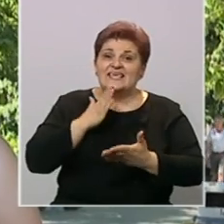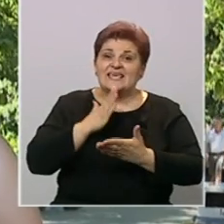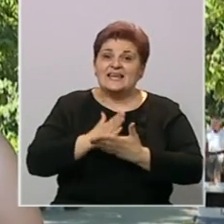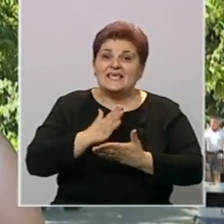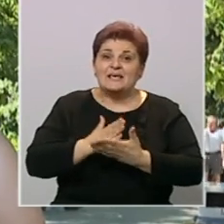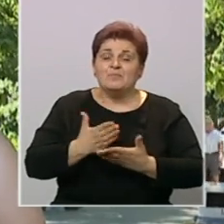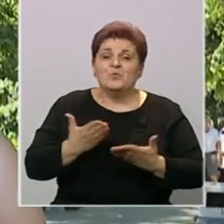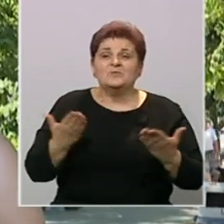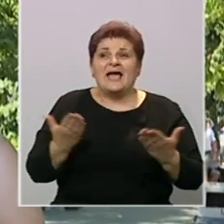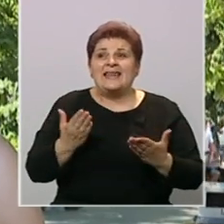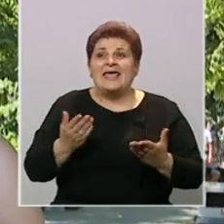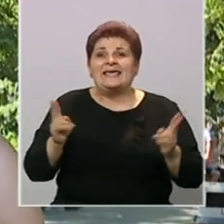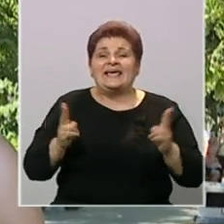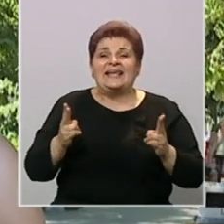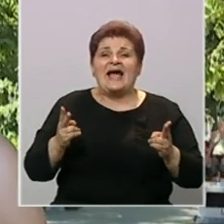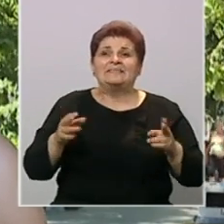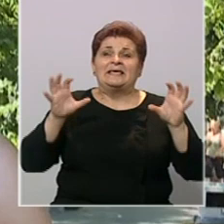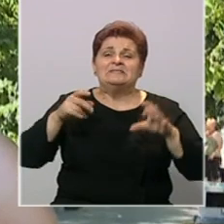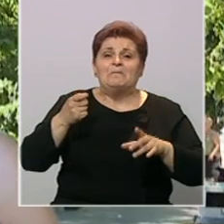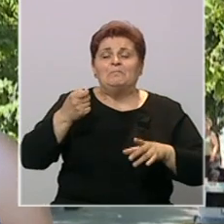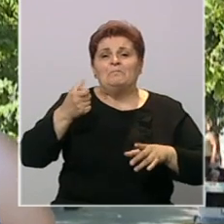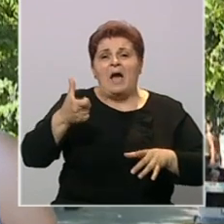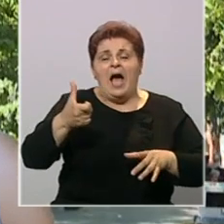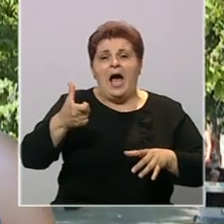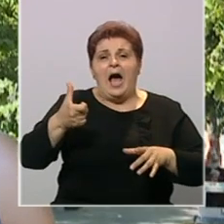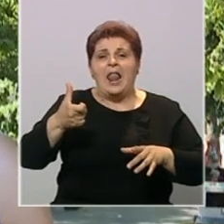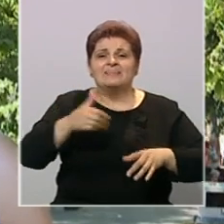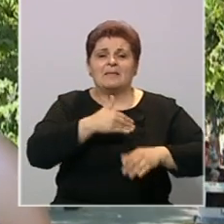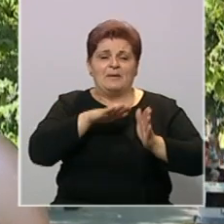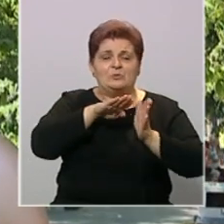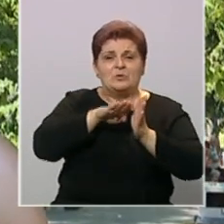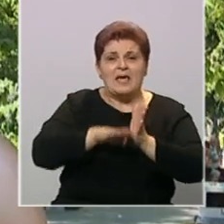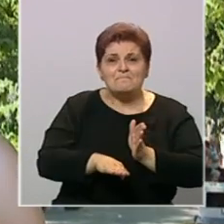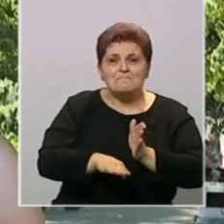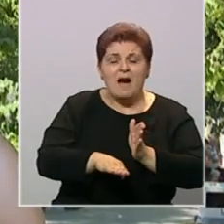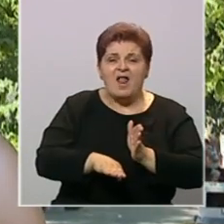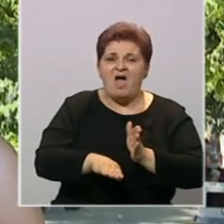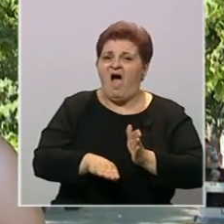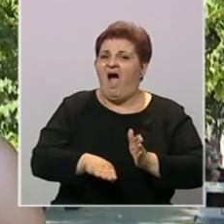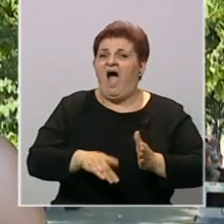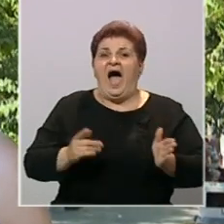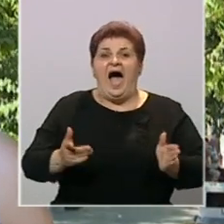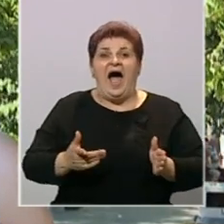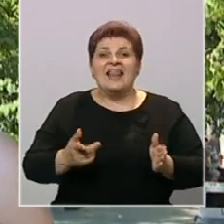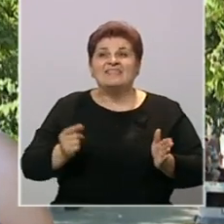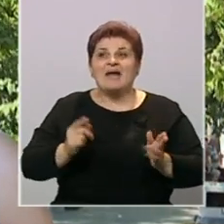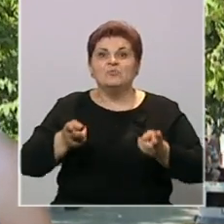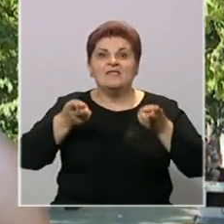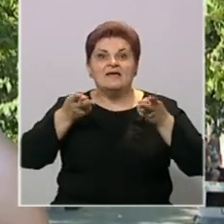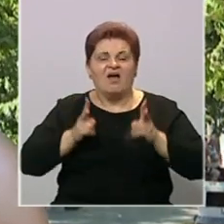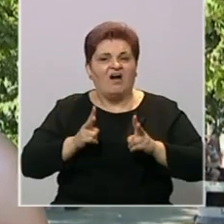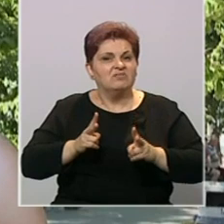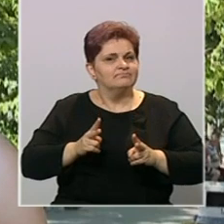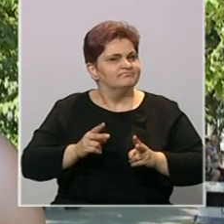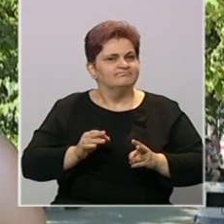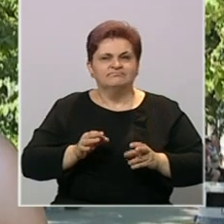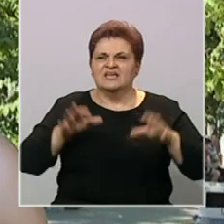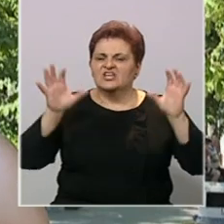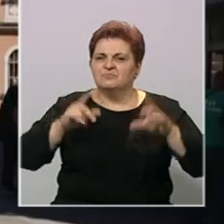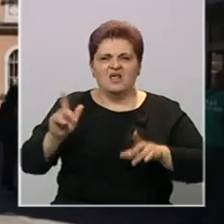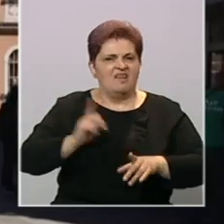nekih kratkotrajnih osvježenja, da u par dana dođe do malo pada temperatura uz povremene padavine, ali neko značajnije zahlađenje u jače padavine